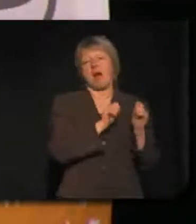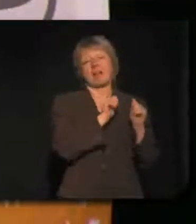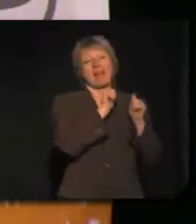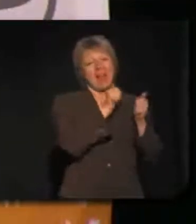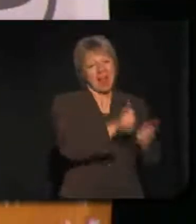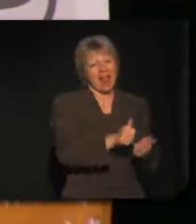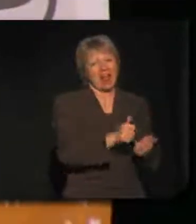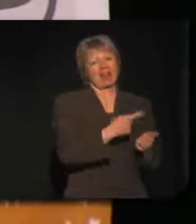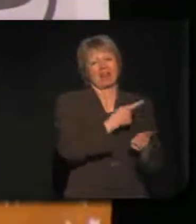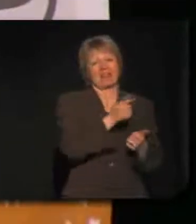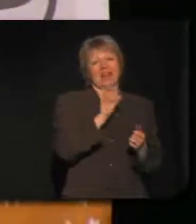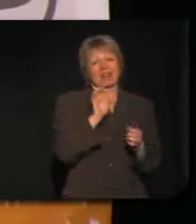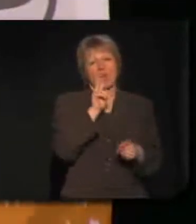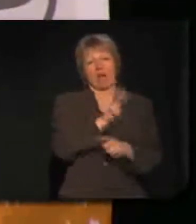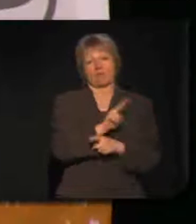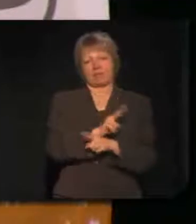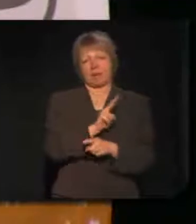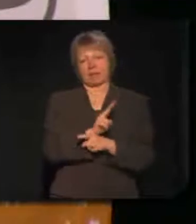trollen